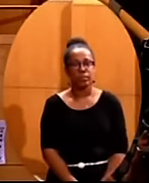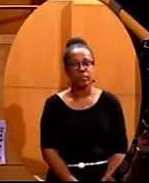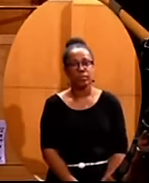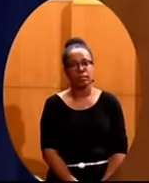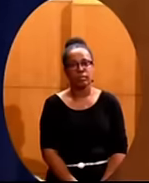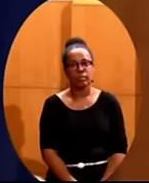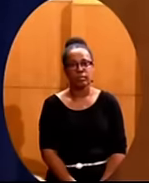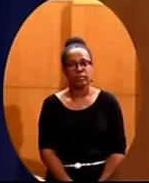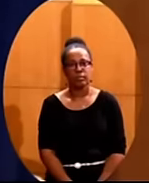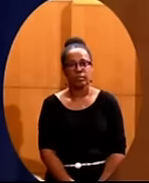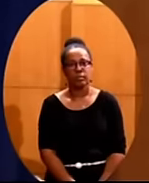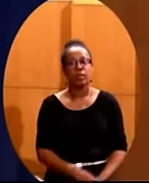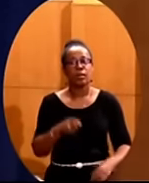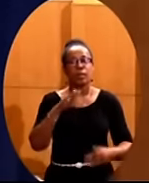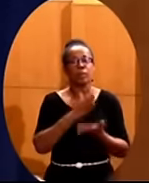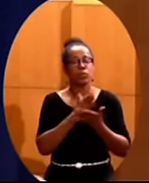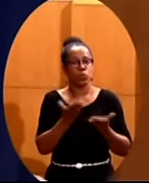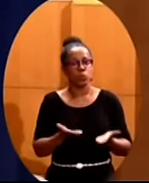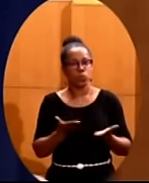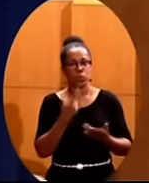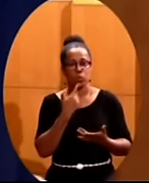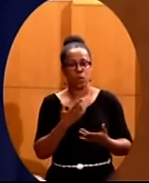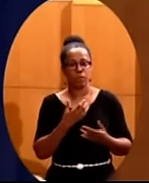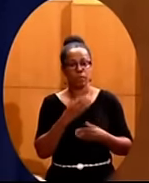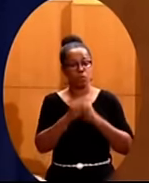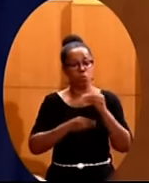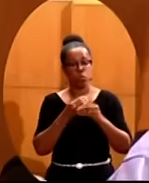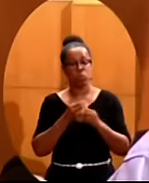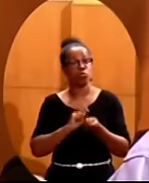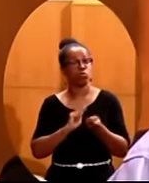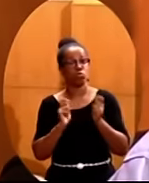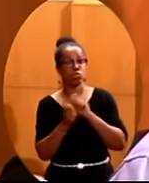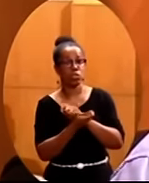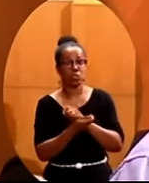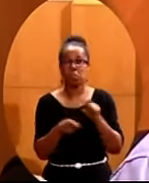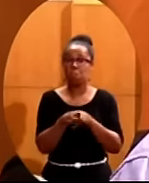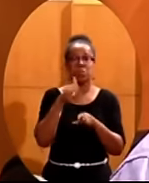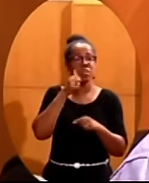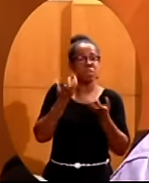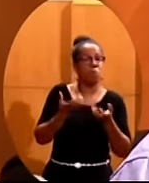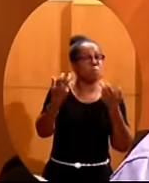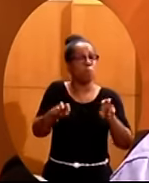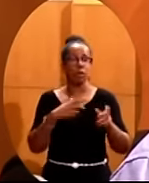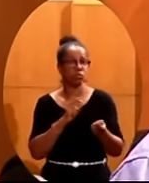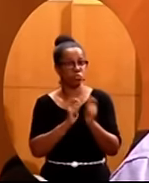réussir car aujourd'hui le monde a changé vous le vouliz